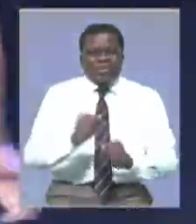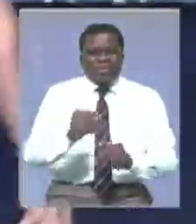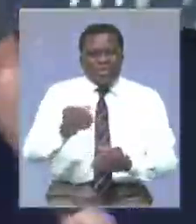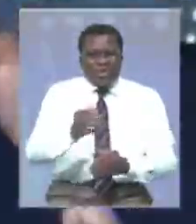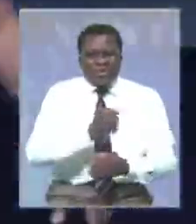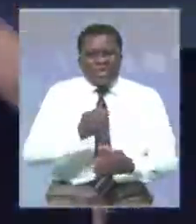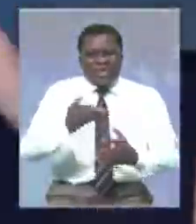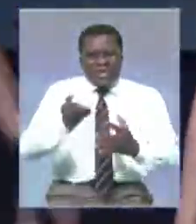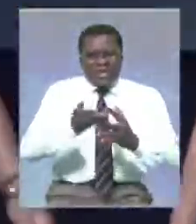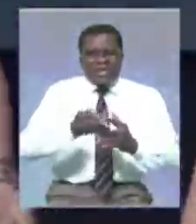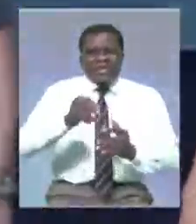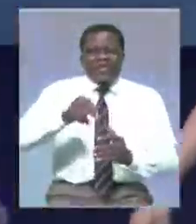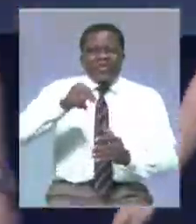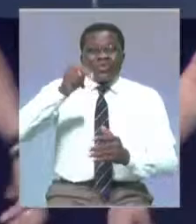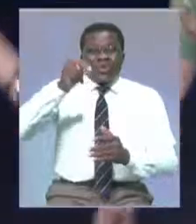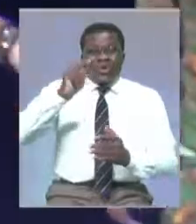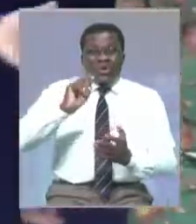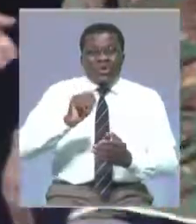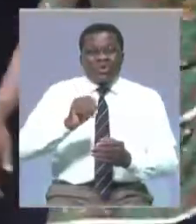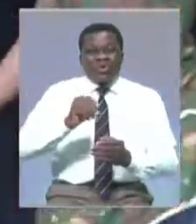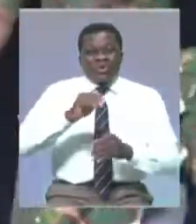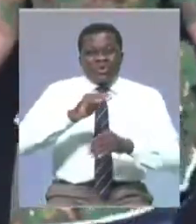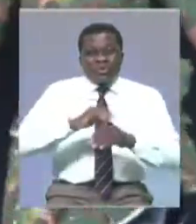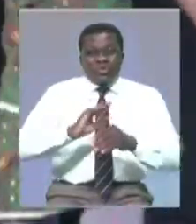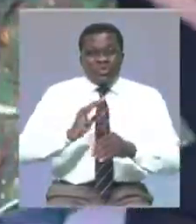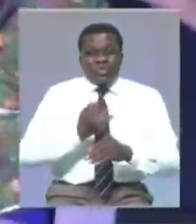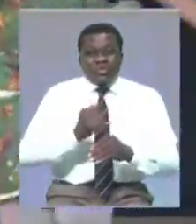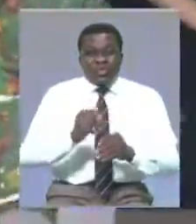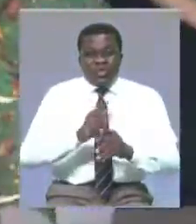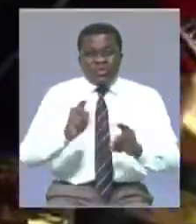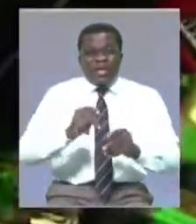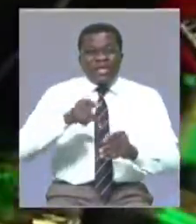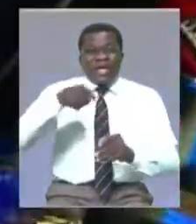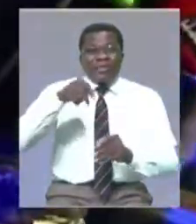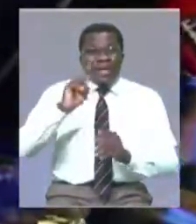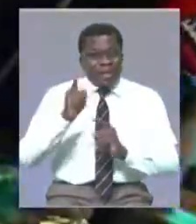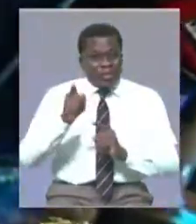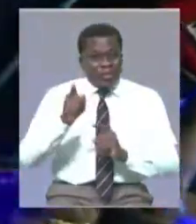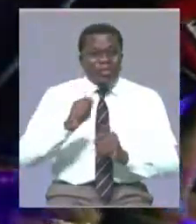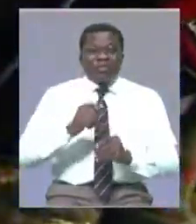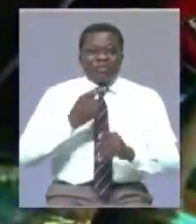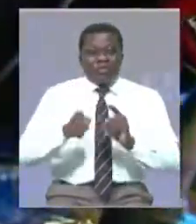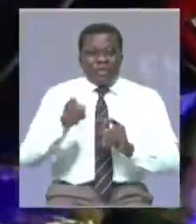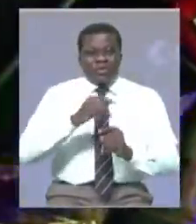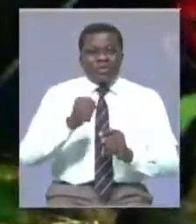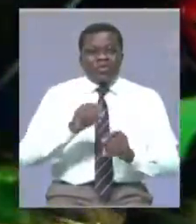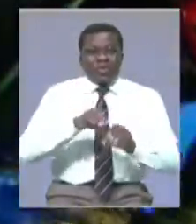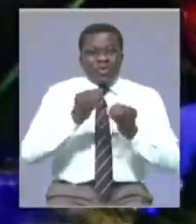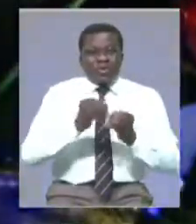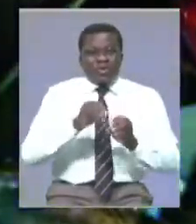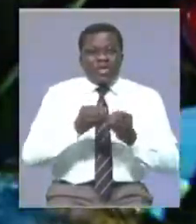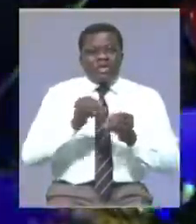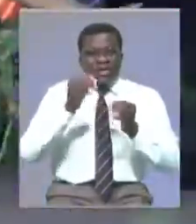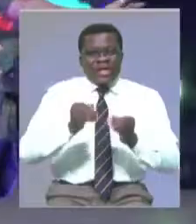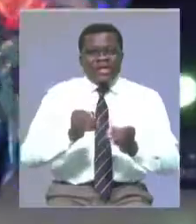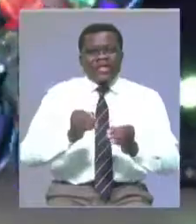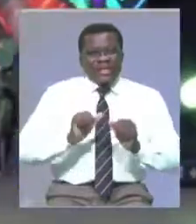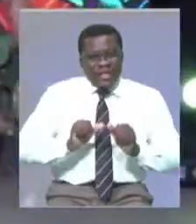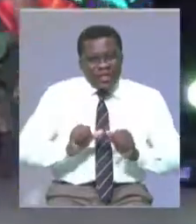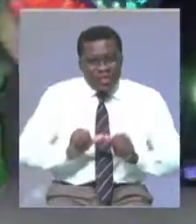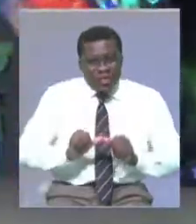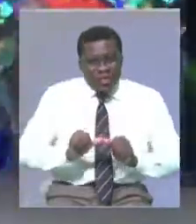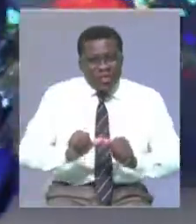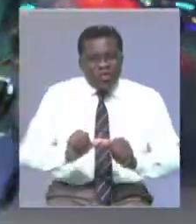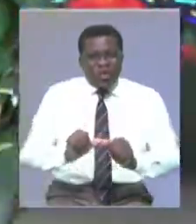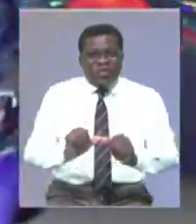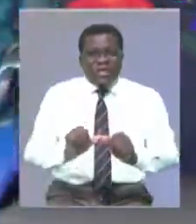récupérer les dossiers du Septentrion sur notre site à Paracou. Et donc, pour ce, le comité d'organisation a décidé de proroger